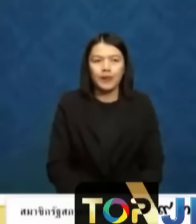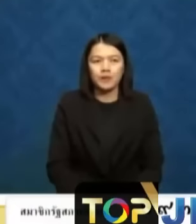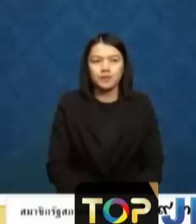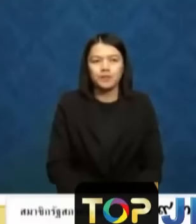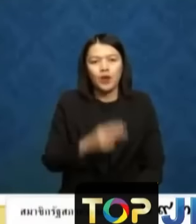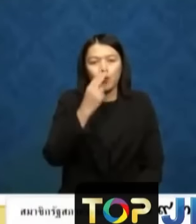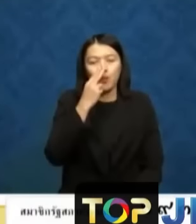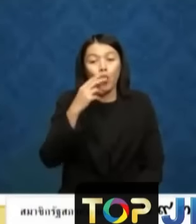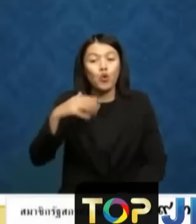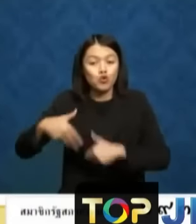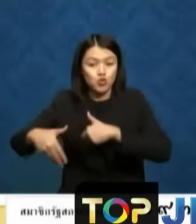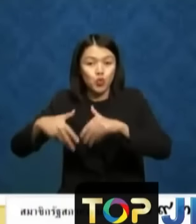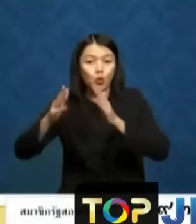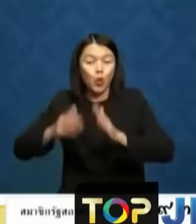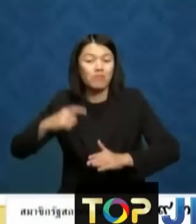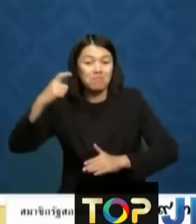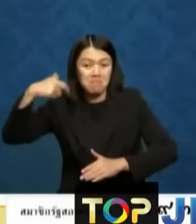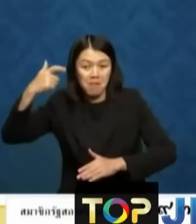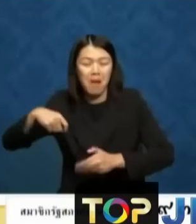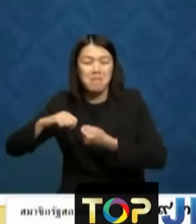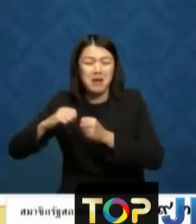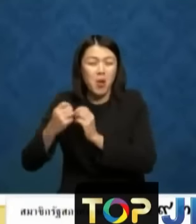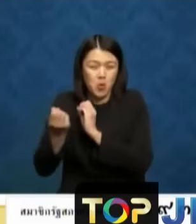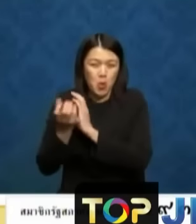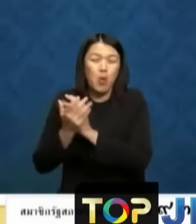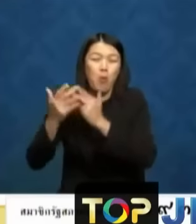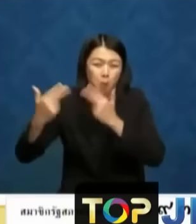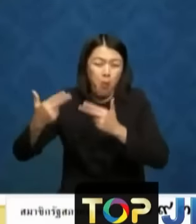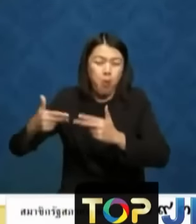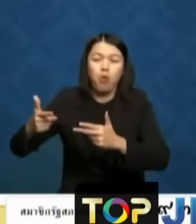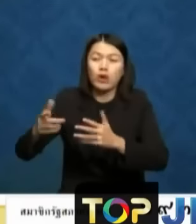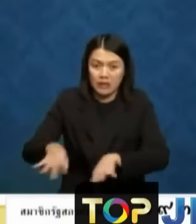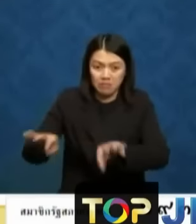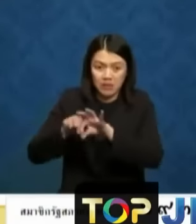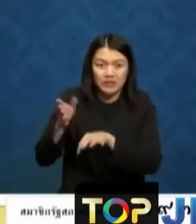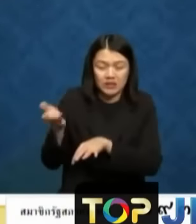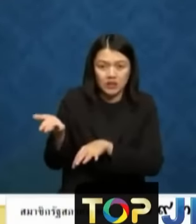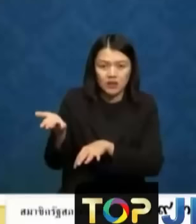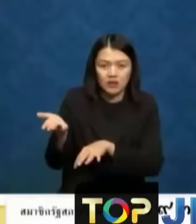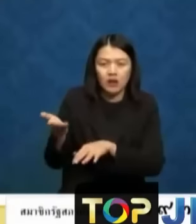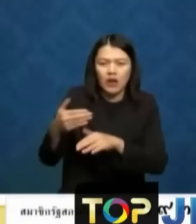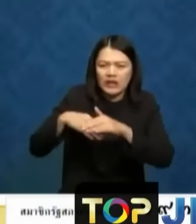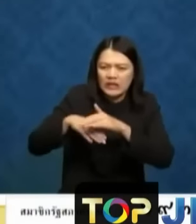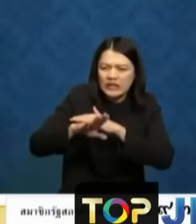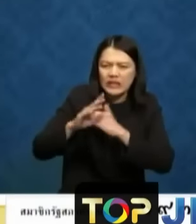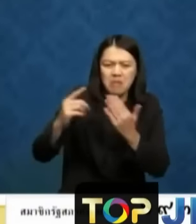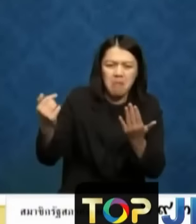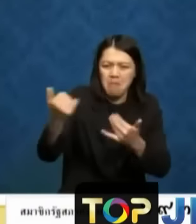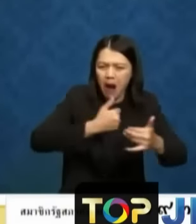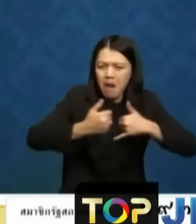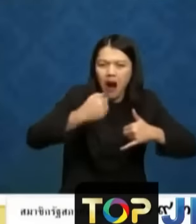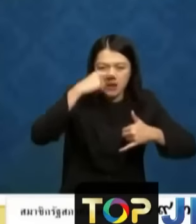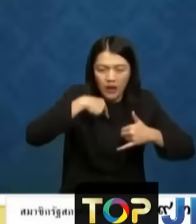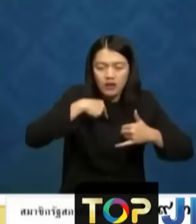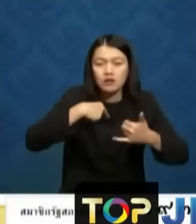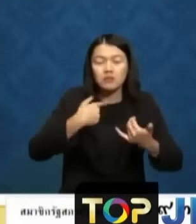องพี่น้องชาวเมียนมาที่เดือดร้อนจากภัยการสู้รบว่าเขามีความจำเป็นที่จะต้องหนีร้อนมาพึ่งเย็นในประเ